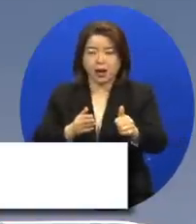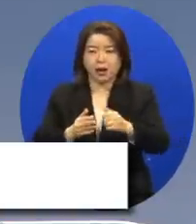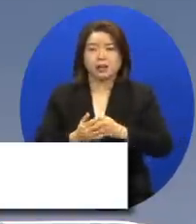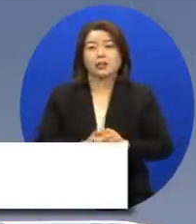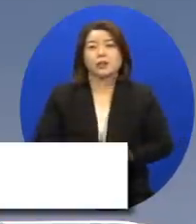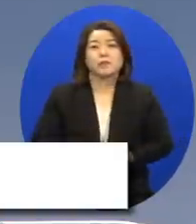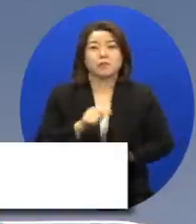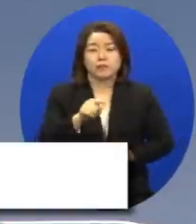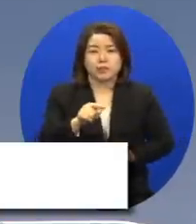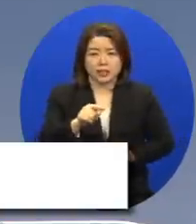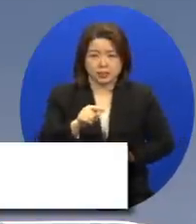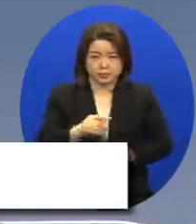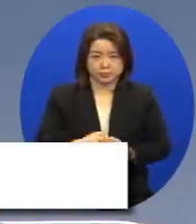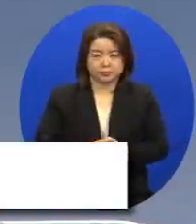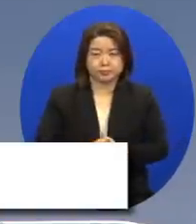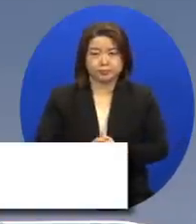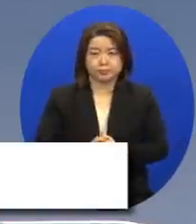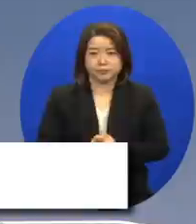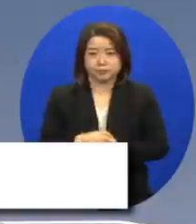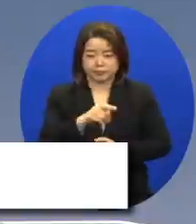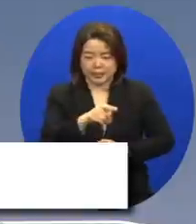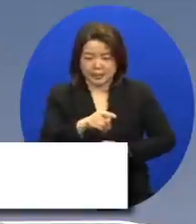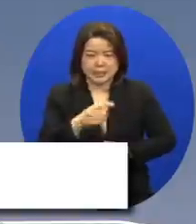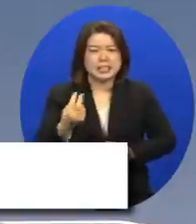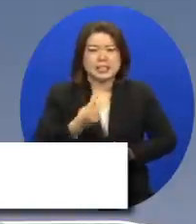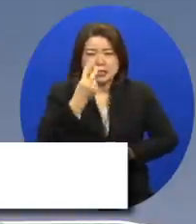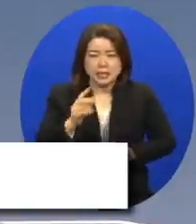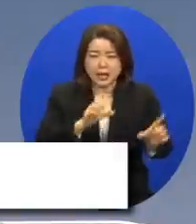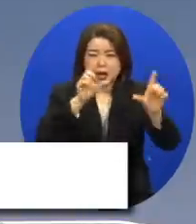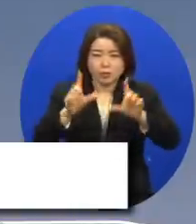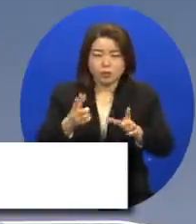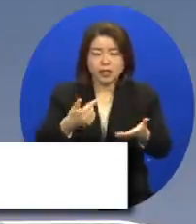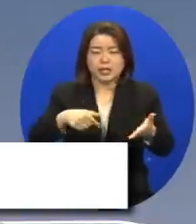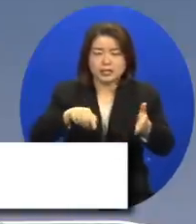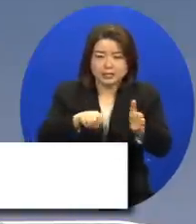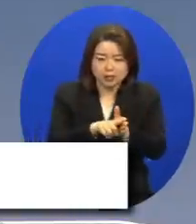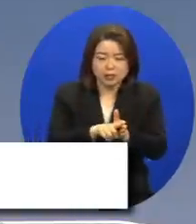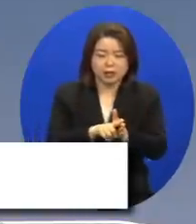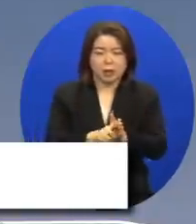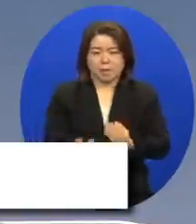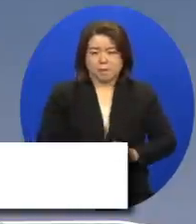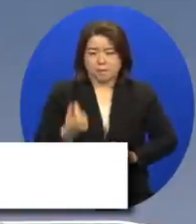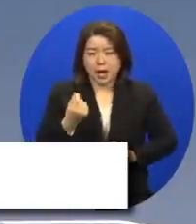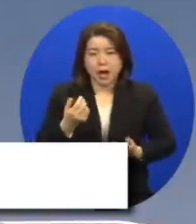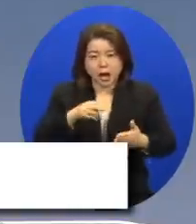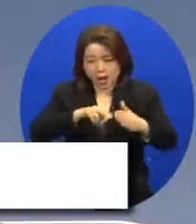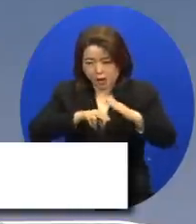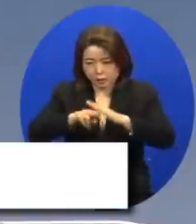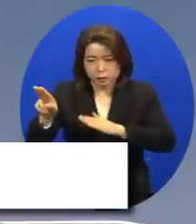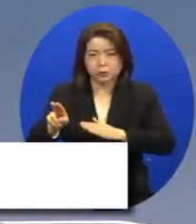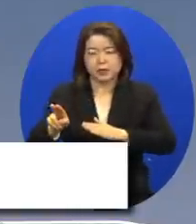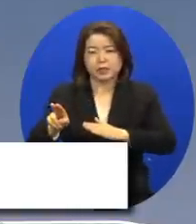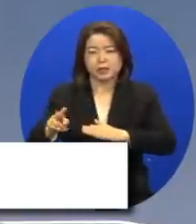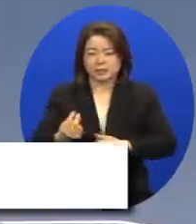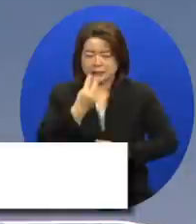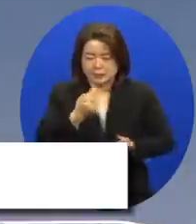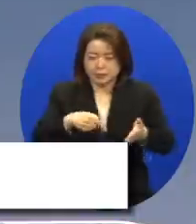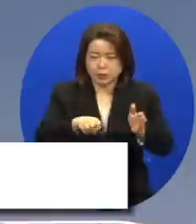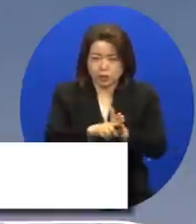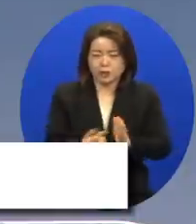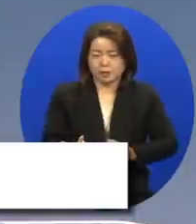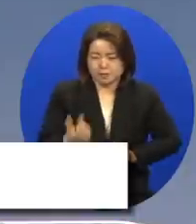폰 런 포 유 얼 r 당신의 삶을 살리 내기 위해서 생명을 위해서